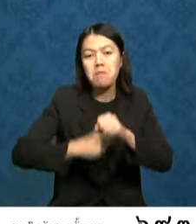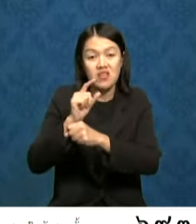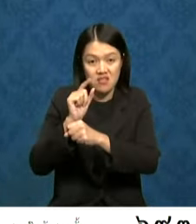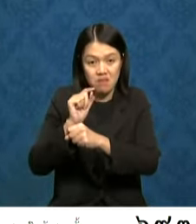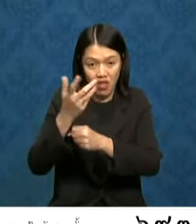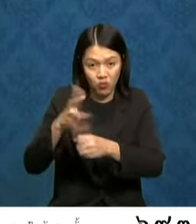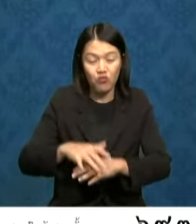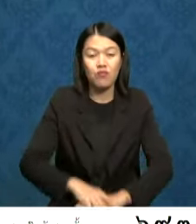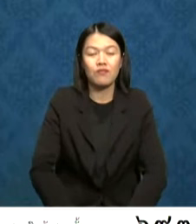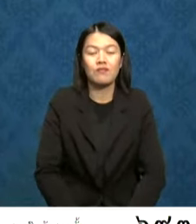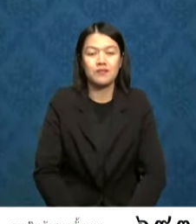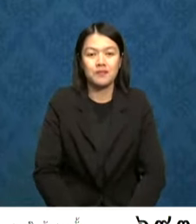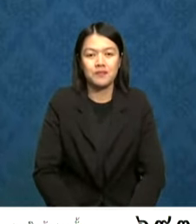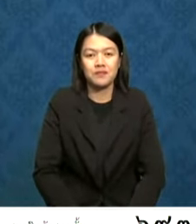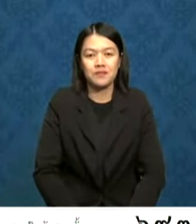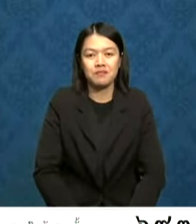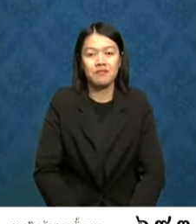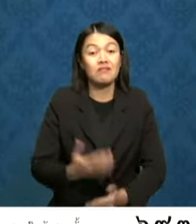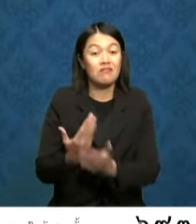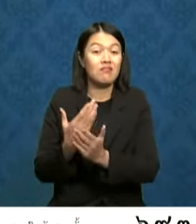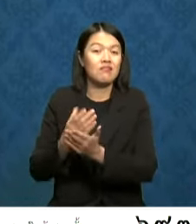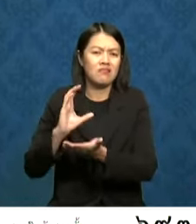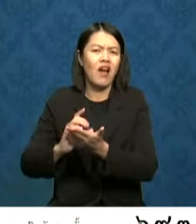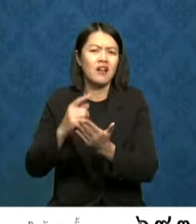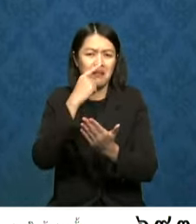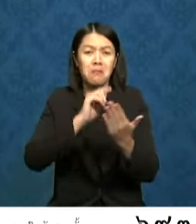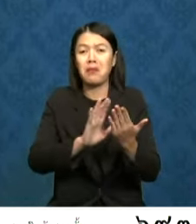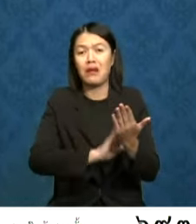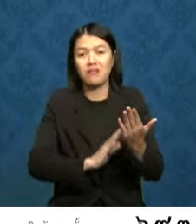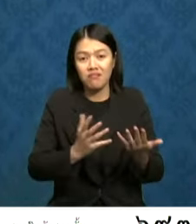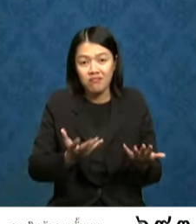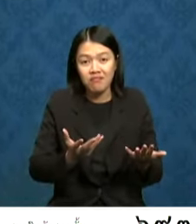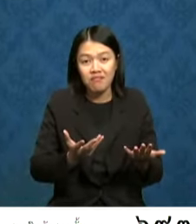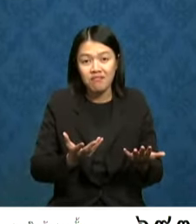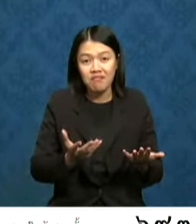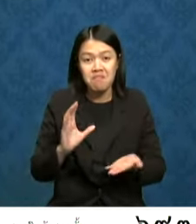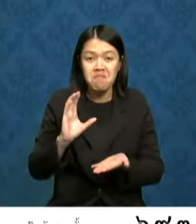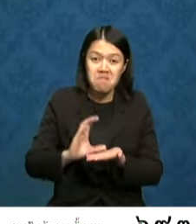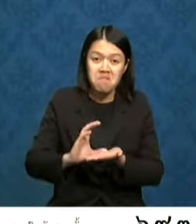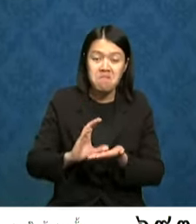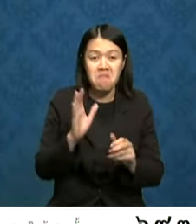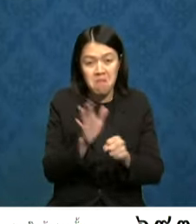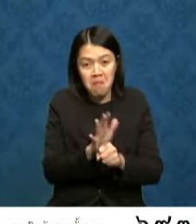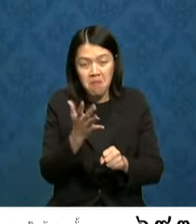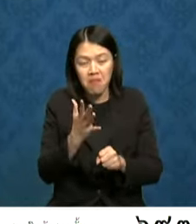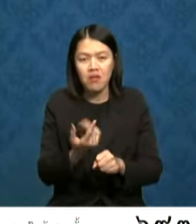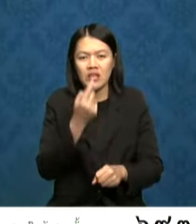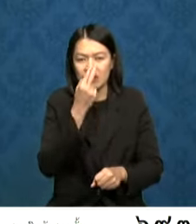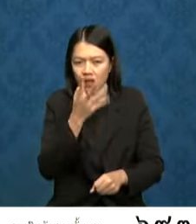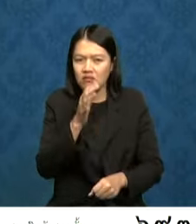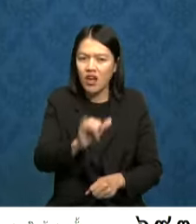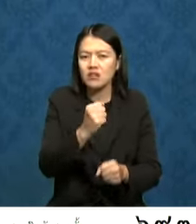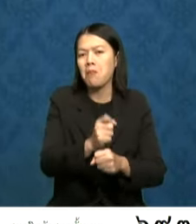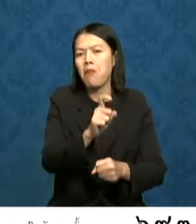ปีผ่านมาแล้วเนี่ยนะคะฐานะการคลังของประเทศมันรับได้แค่ไหนพอไม่ได้คิดไม่ได้มองก็สักแต่ว่าจะทำให้ได้